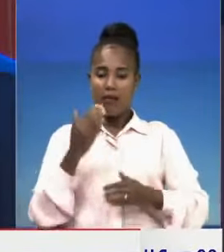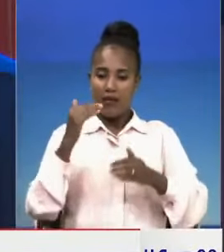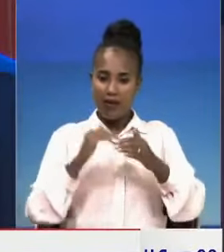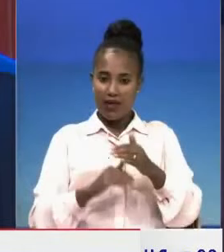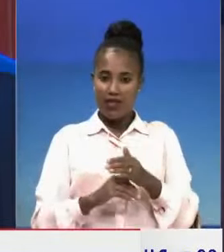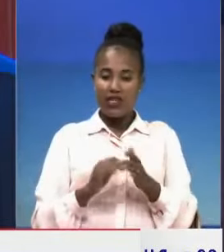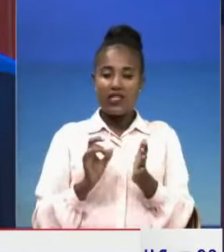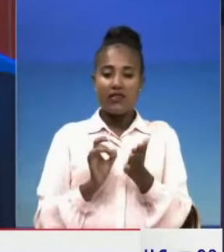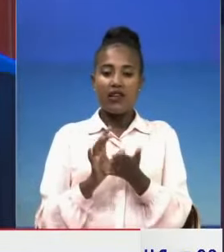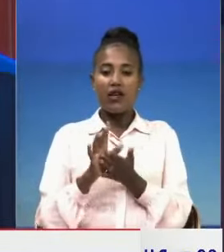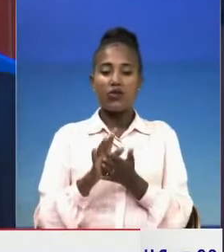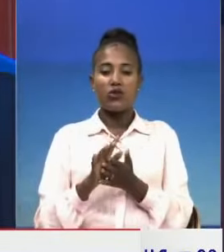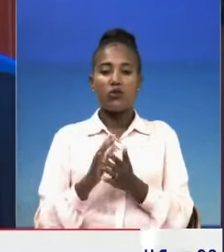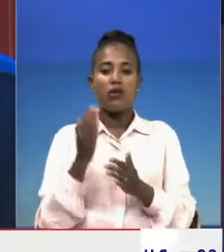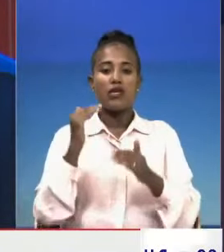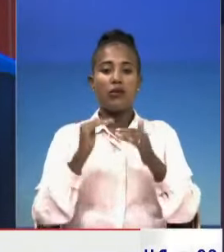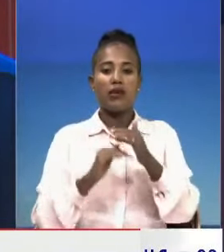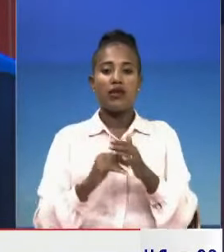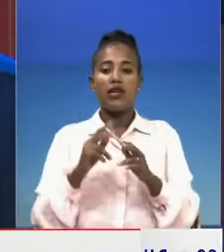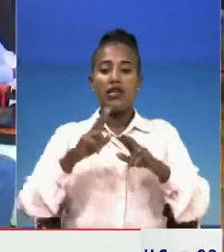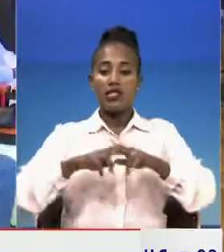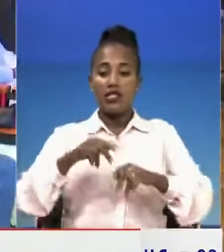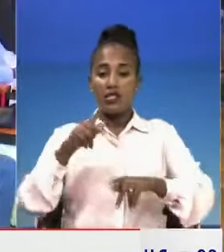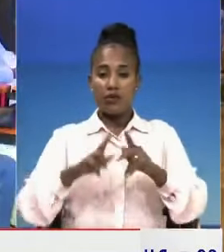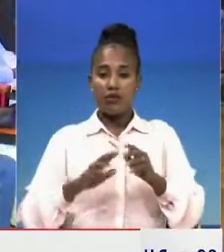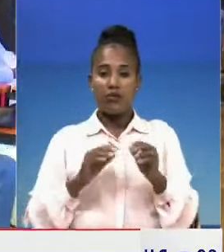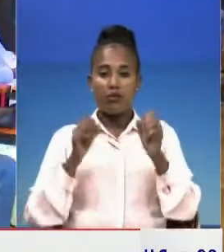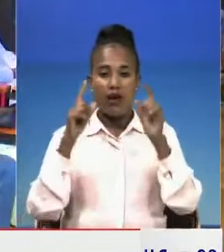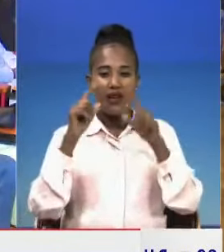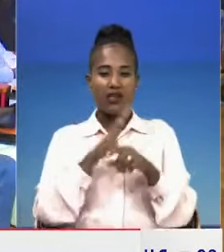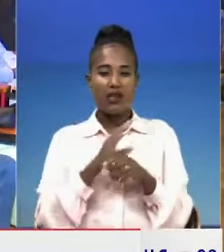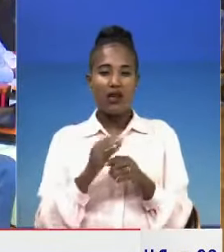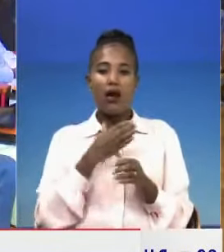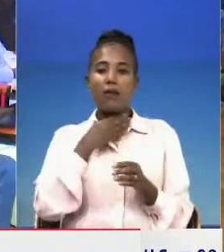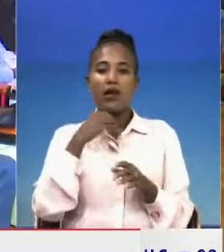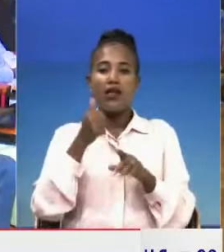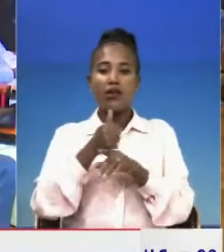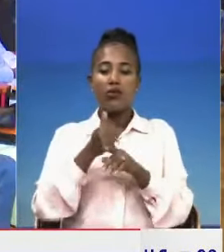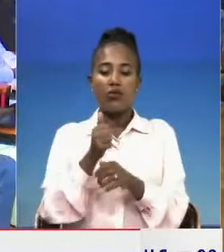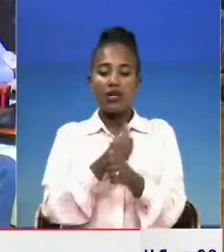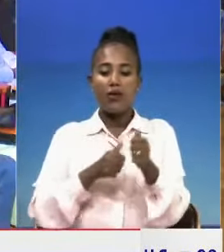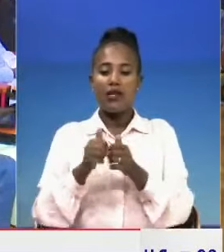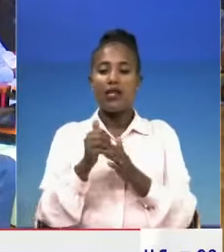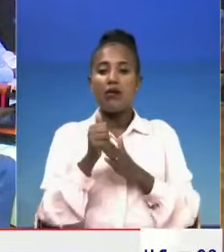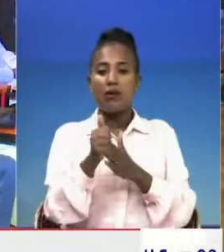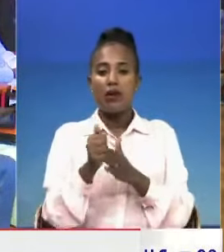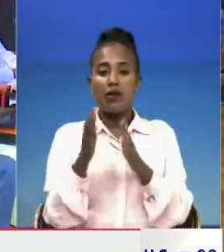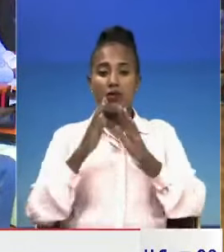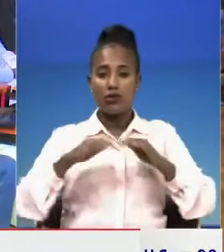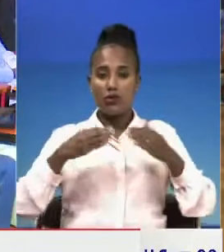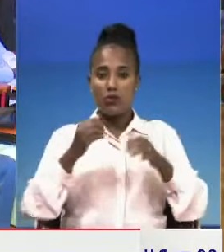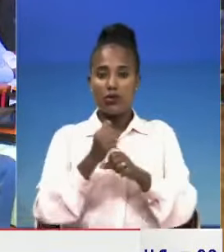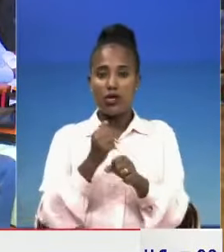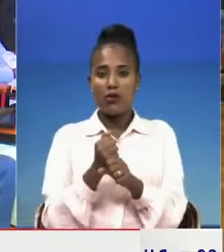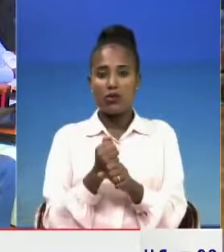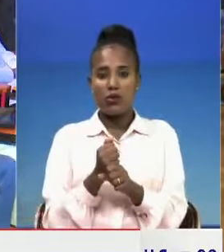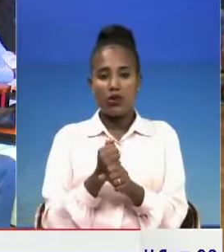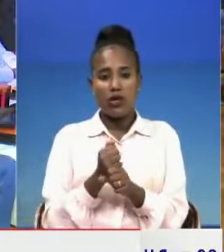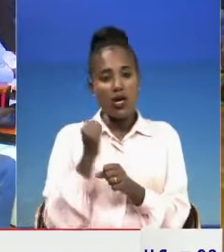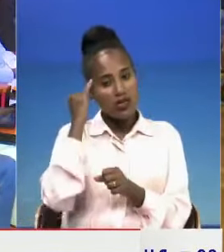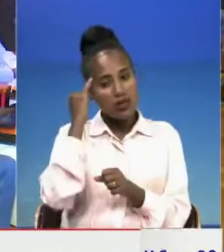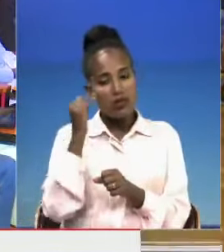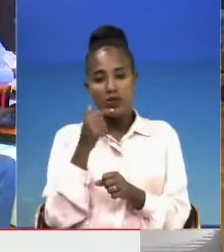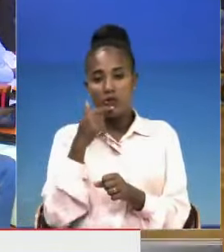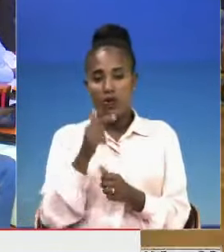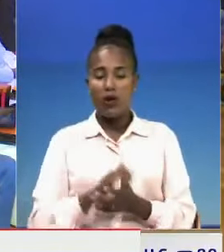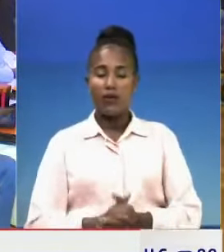መቀላቀል፣ ተፈናቃዮችን ማዝመት፣ የደጀን ህዝብን ማንቃትና አማራ ትግሉን በቀዳሚነት መምራት ትኩረት ተሰጥቶ የሚሰራባቸው ሀሳቦች ናቸው